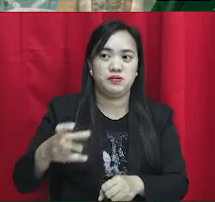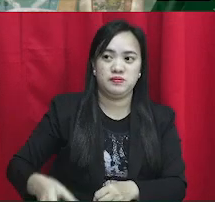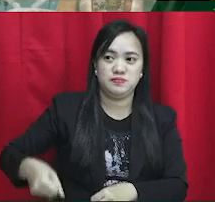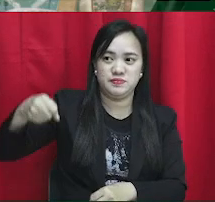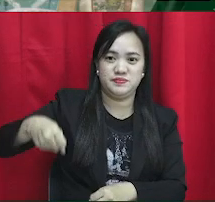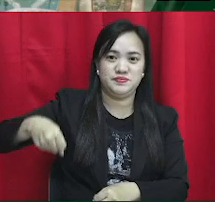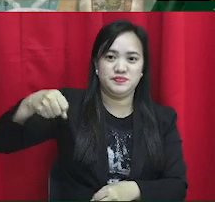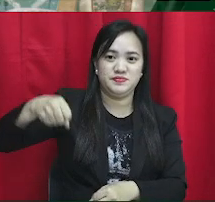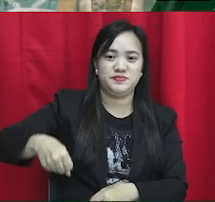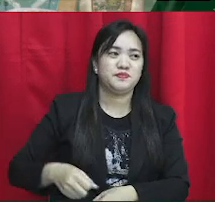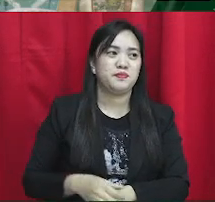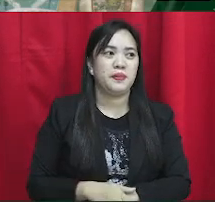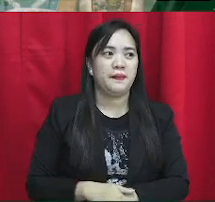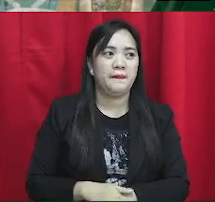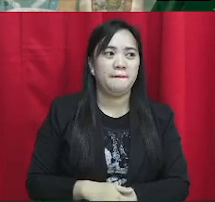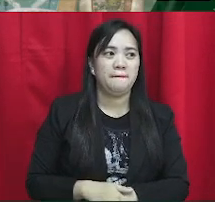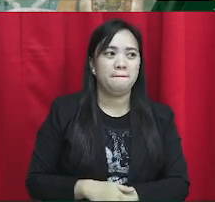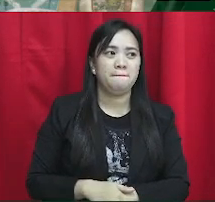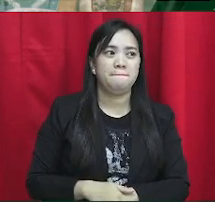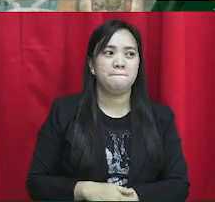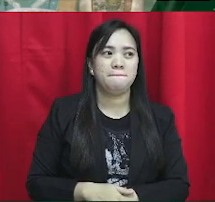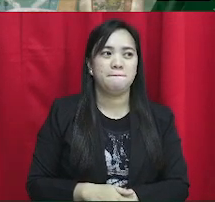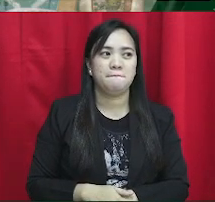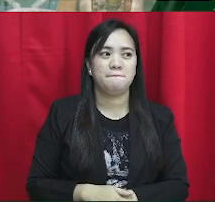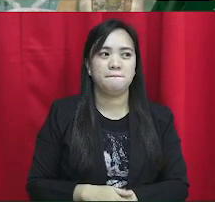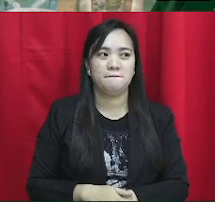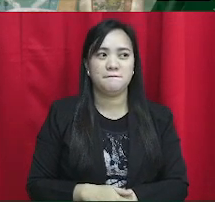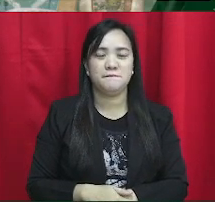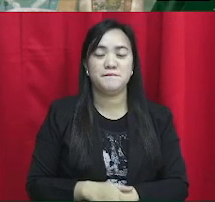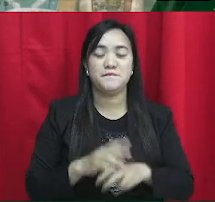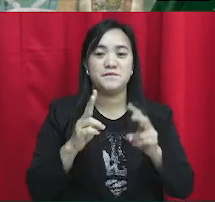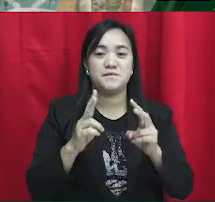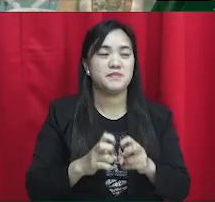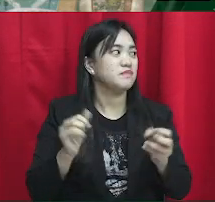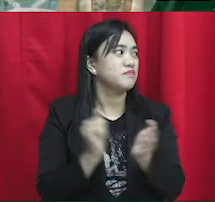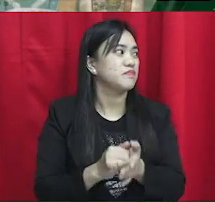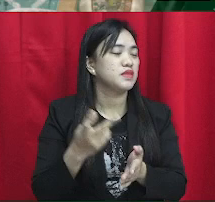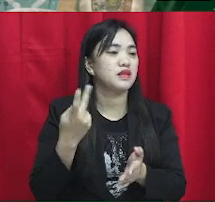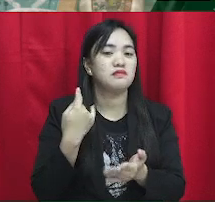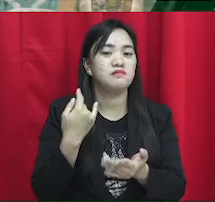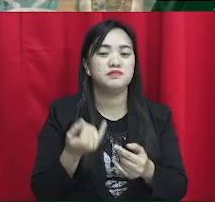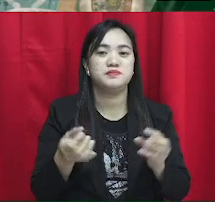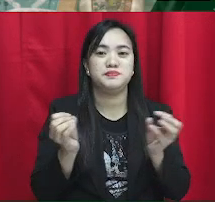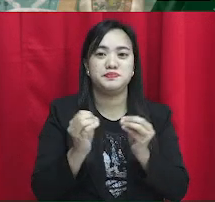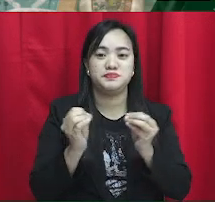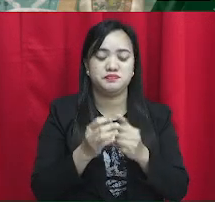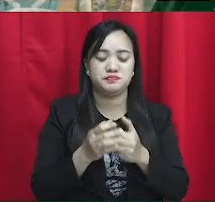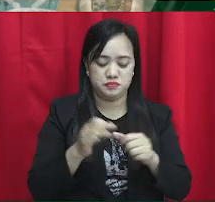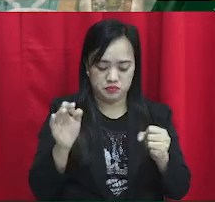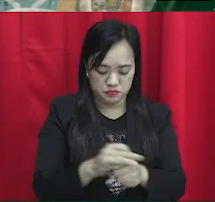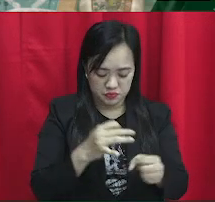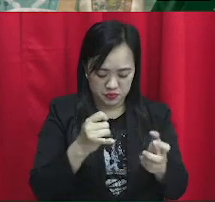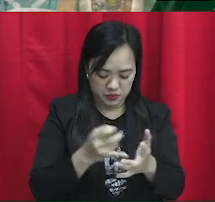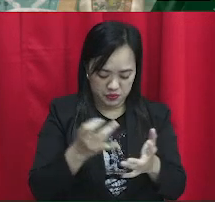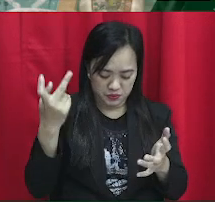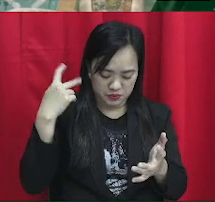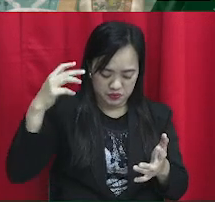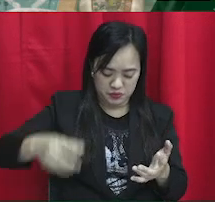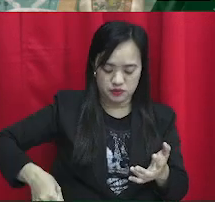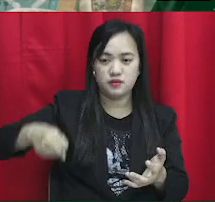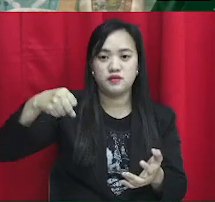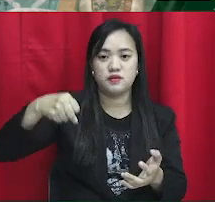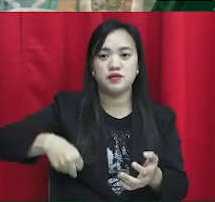laman? Actually, ma'am, kahit naman walang laman ko sa ganung edad eh. Hindi na rin may madali yun. Yung tanke? Oo po. Bakal, puro bakal din yun eh.